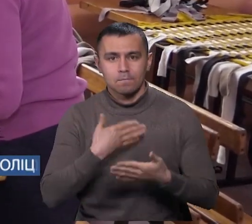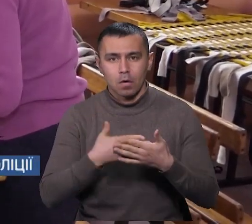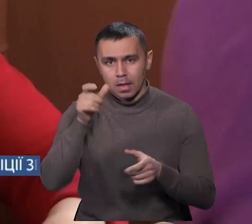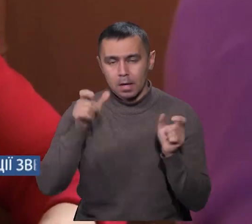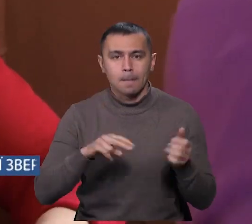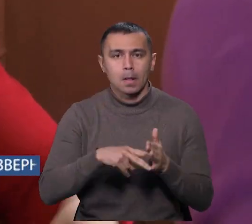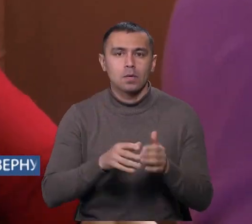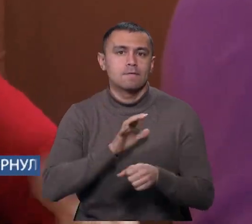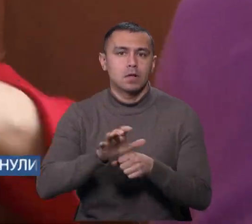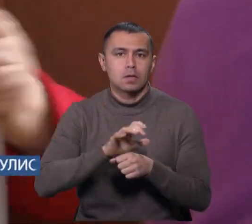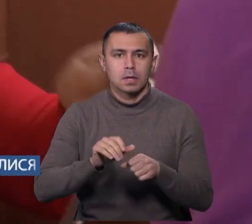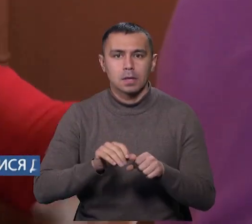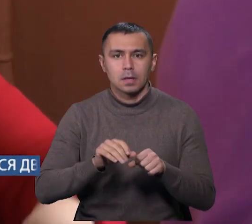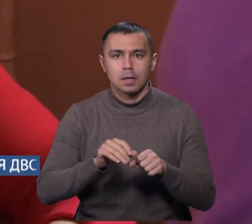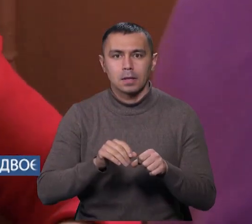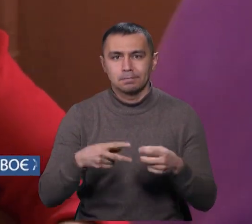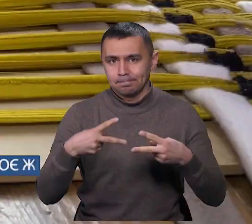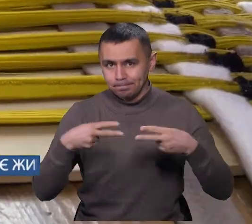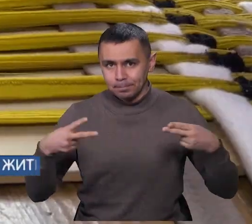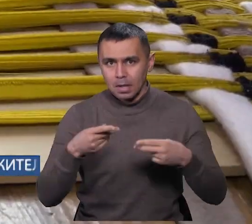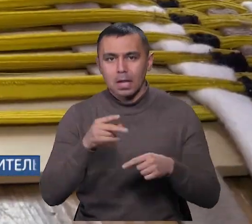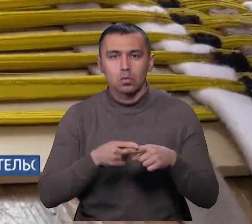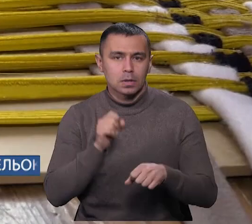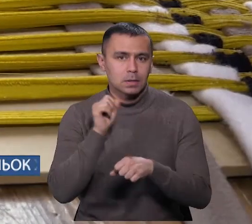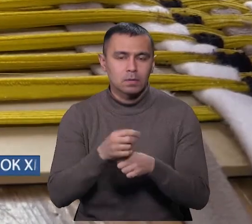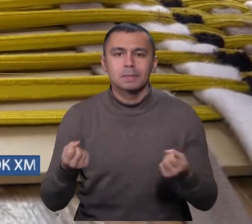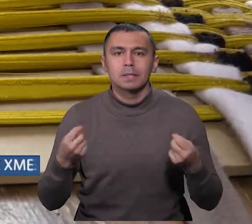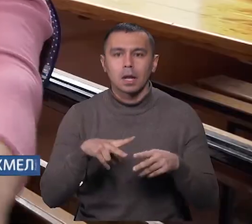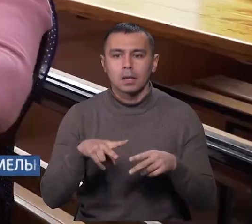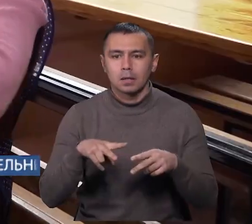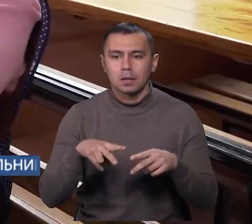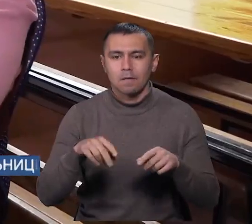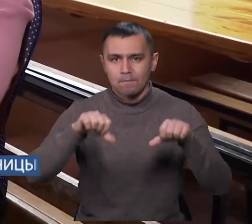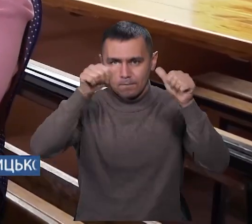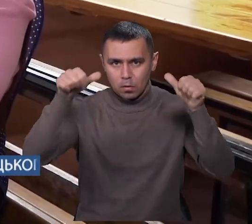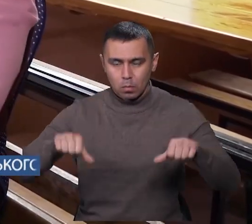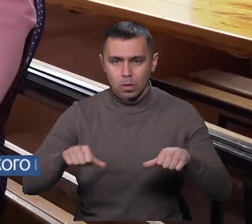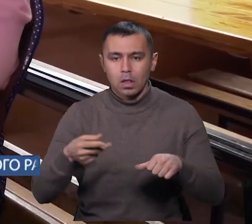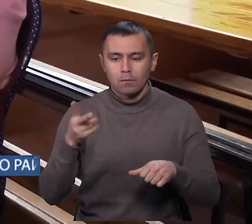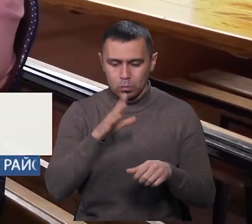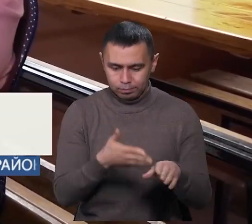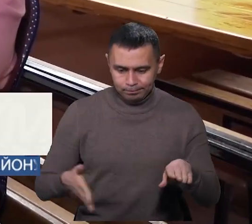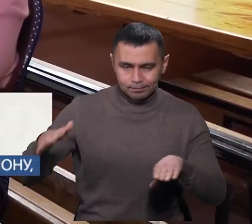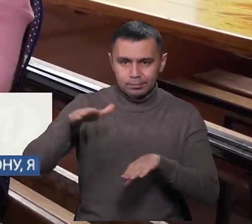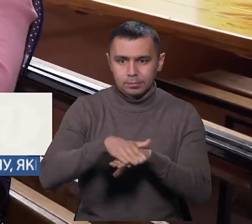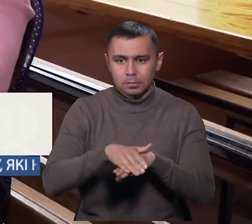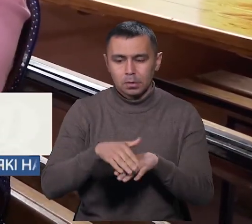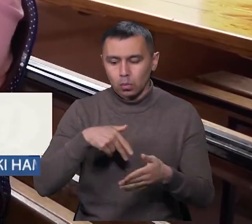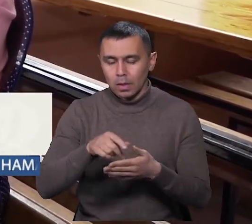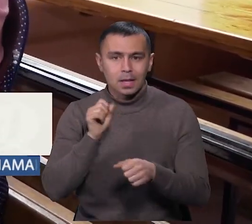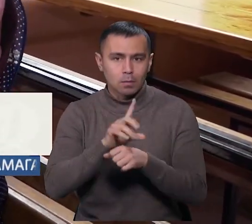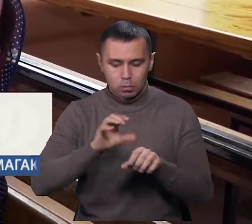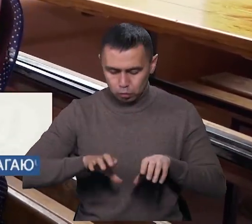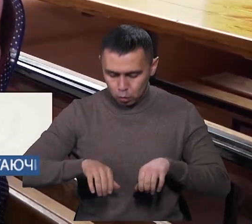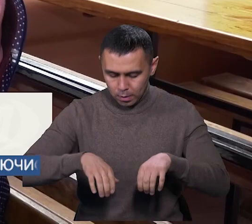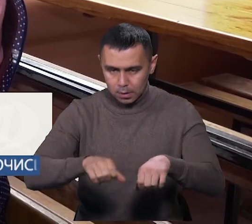планують виготовляти і на матрацники. Для цього замовили спеціальний каркас. «І вдвоє можуть зложити, йдуть на завдання, можуть